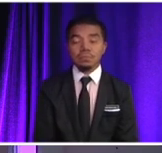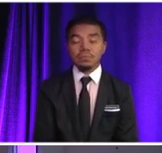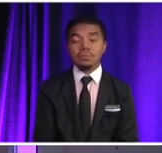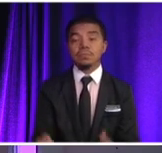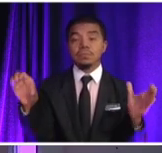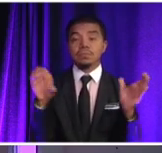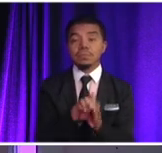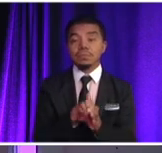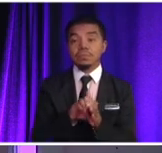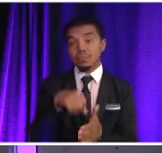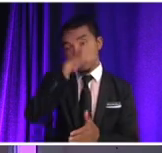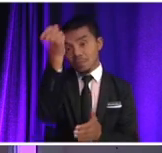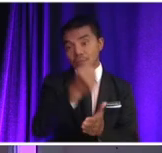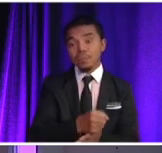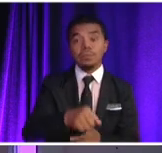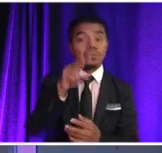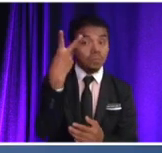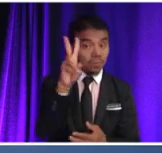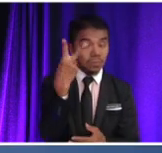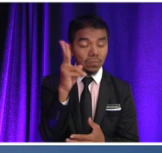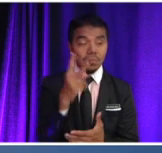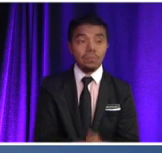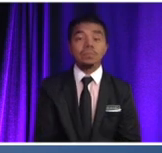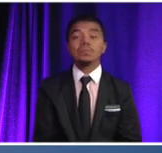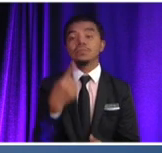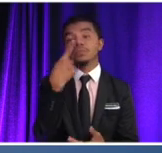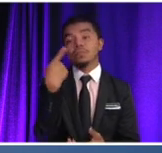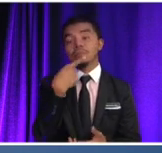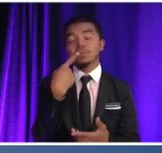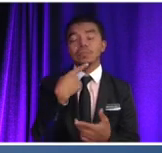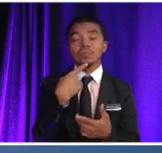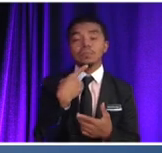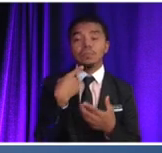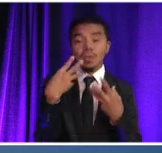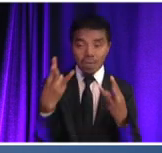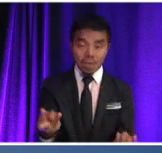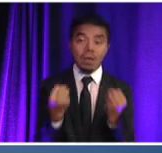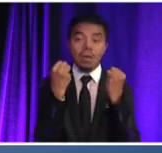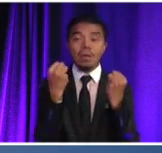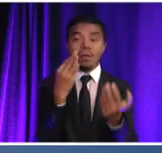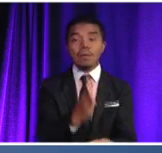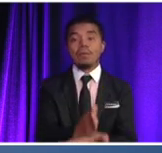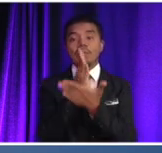soal ke-12 Siapa yang hendak membantu Cikgu ya